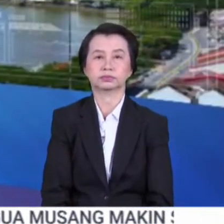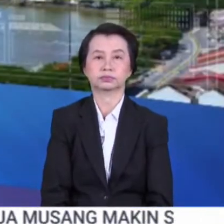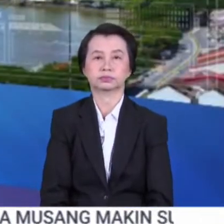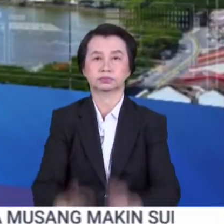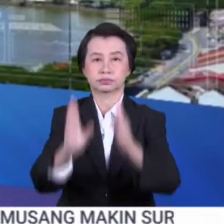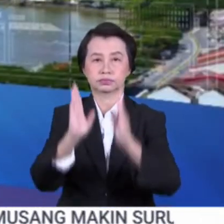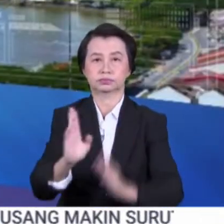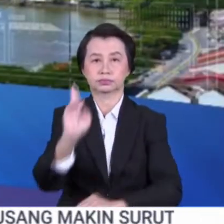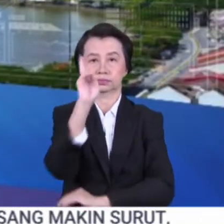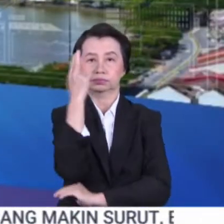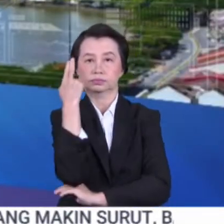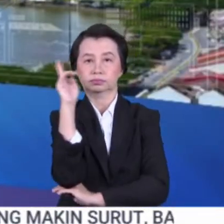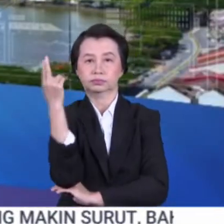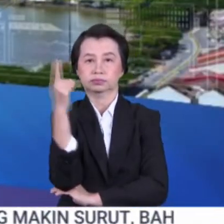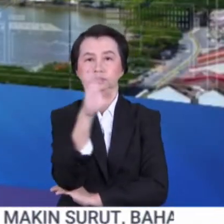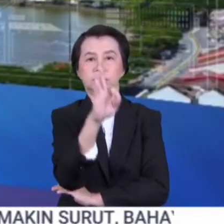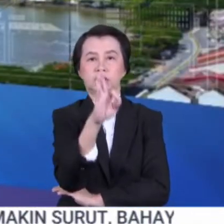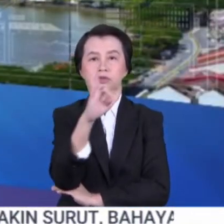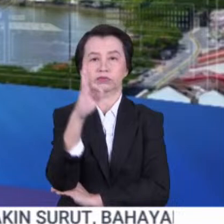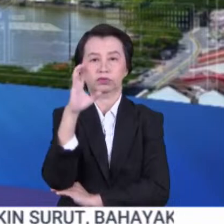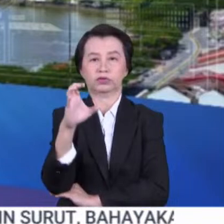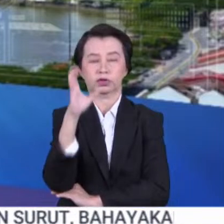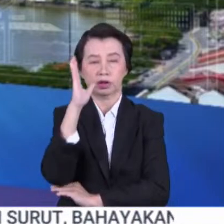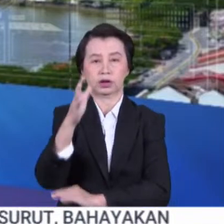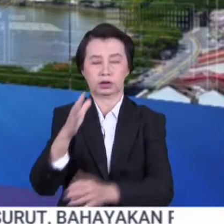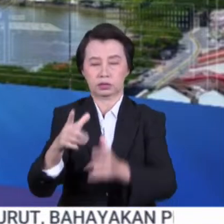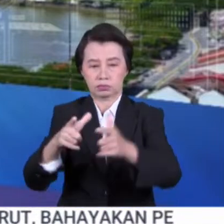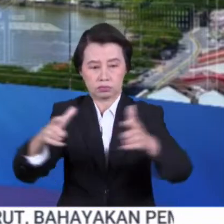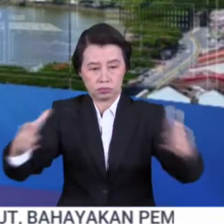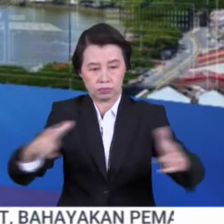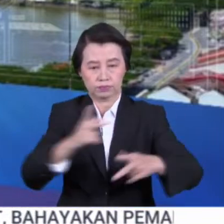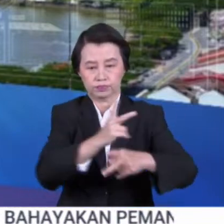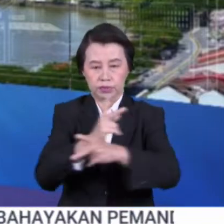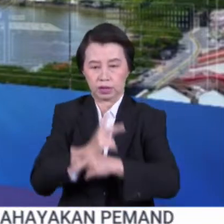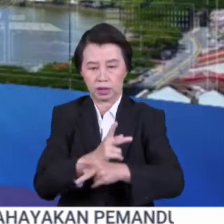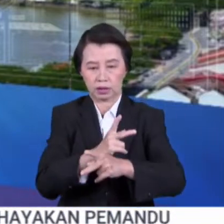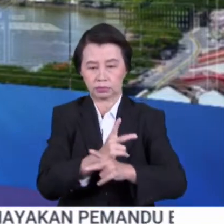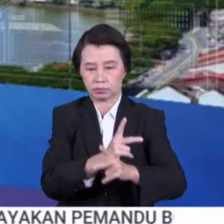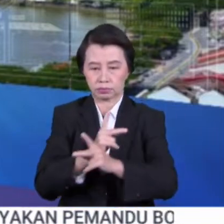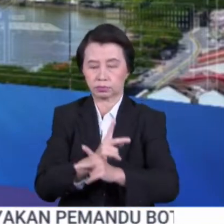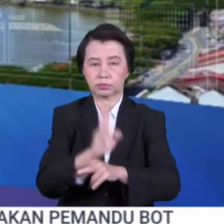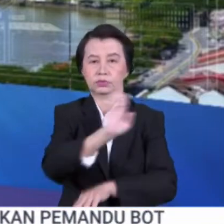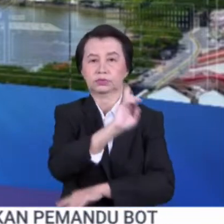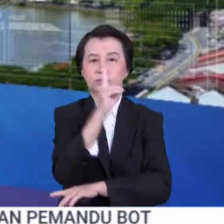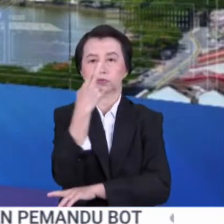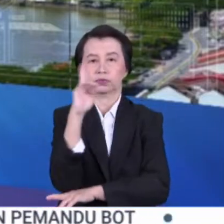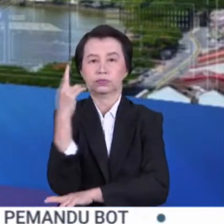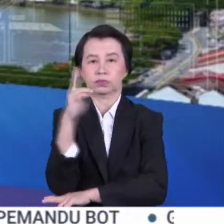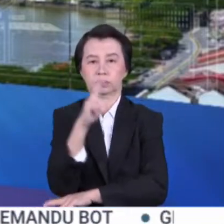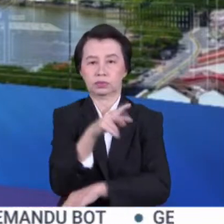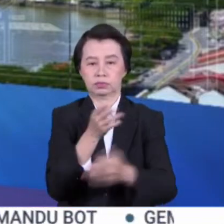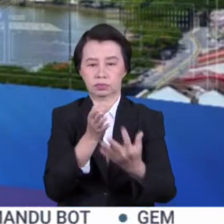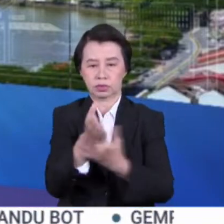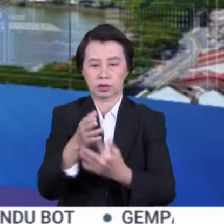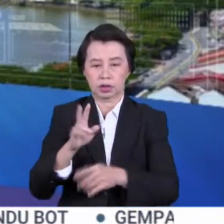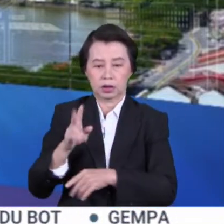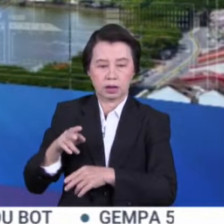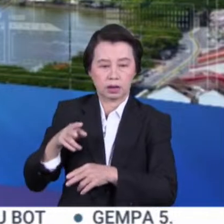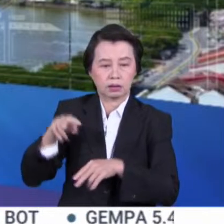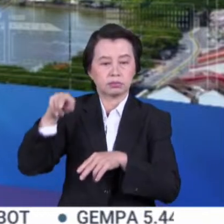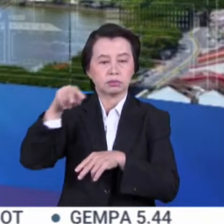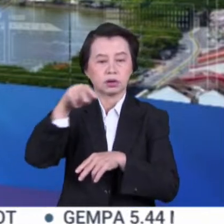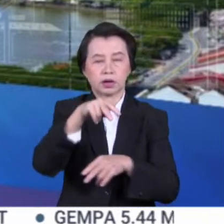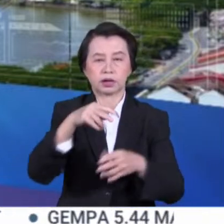Perbadanan Perhutanan Sarawak SFC akan memperluaskan sektor kawalan dan pemuliharaan hutan melalui pemantauan drone. Timbalan